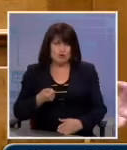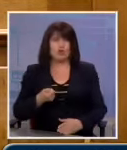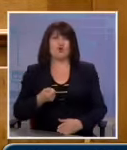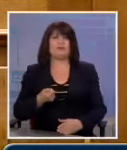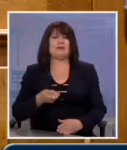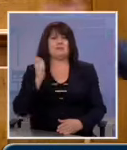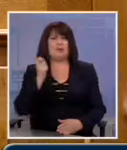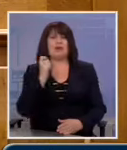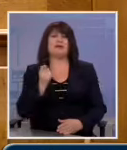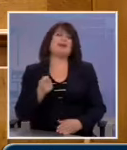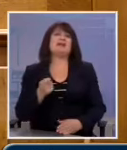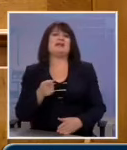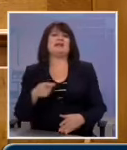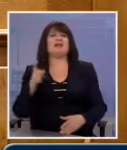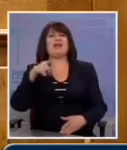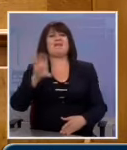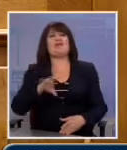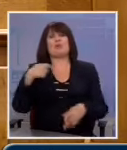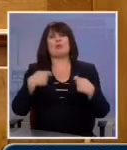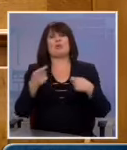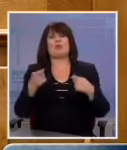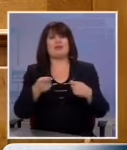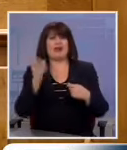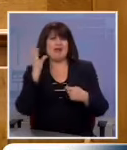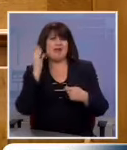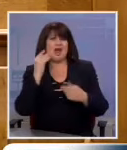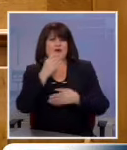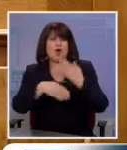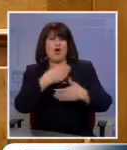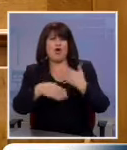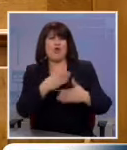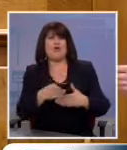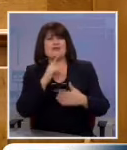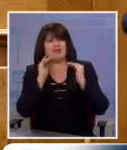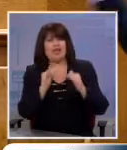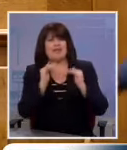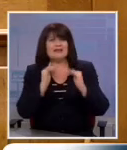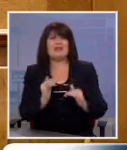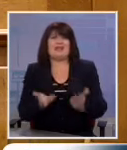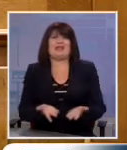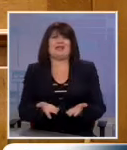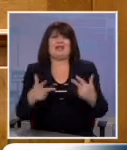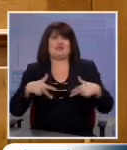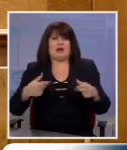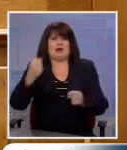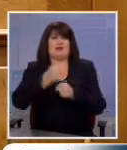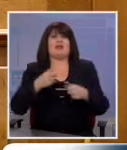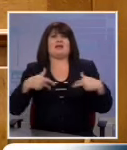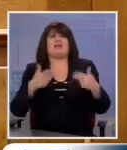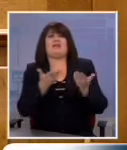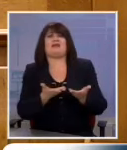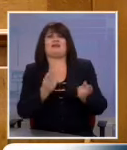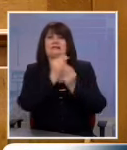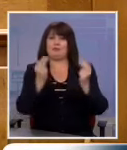τις πολιτικές ελίτ στην Ευρώπη? Τα έχουμε ακούσει αυτά. Τα έχουμε ακούσει χρόνια. Έχουμε ξεφύγει από αυτά στην κυβέρνηση.